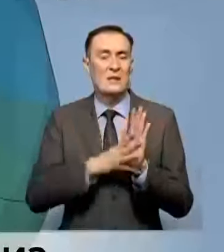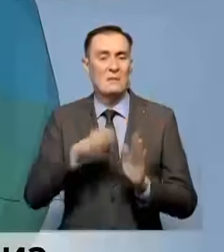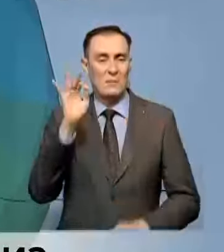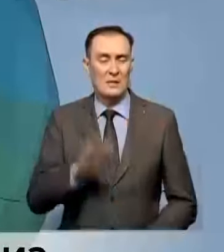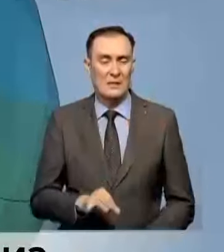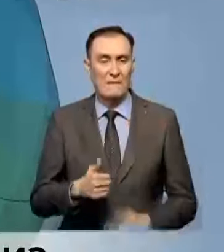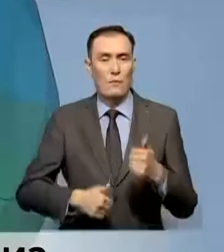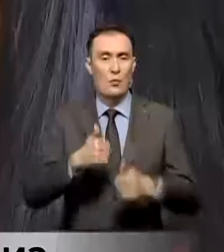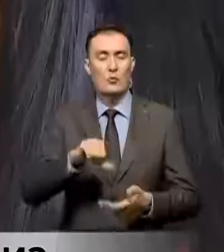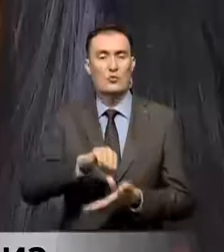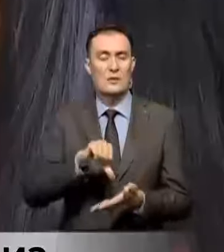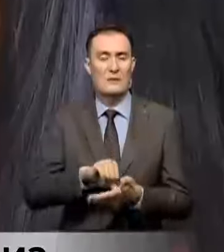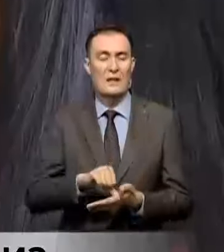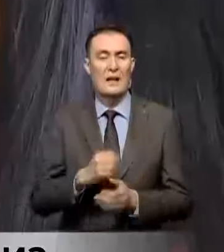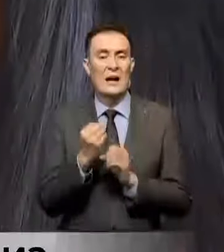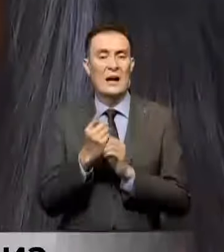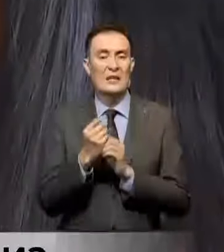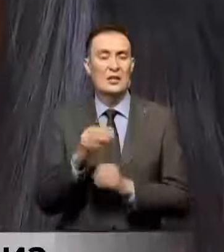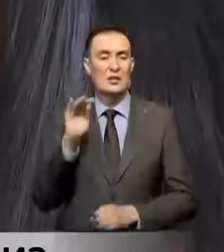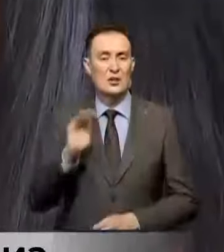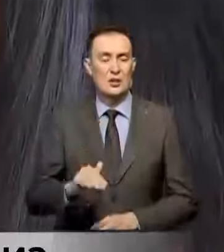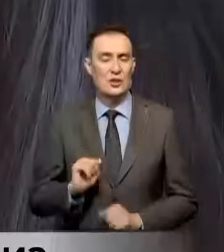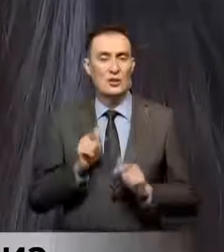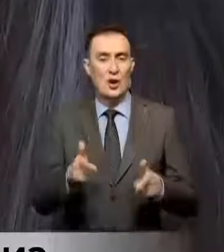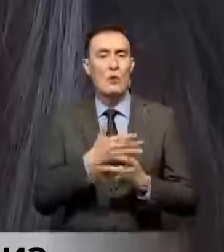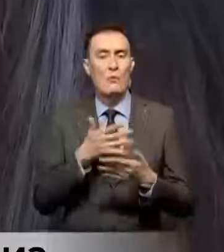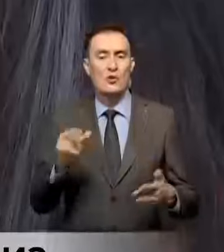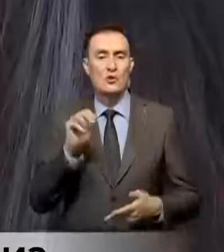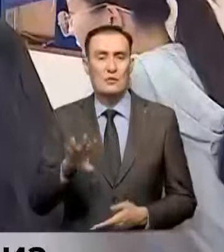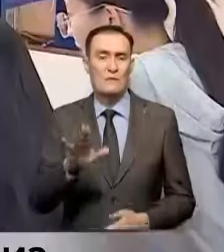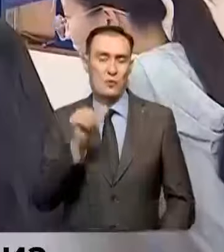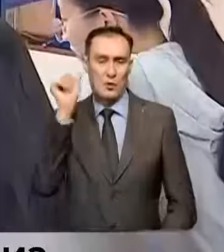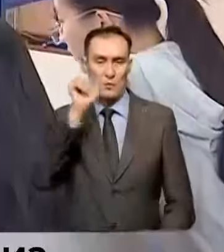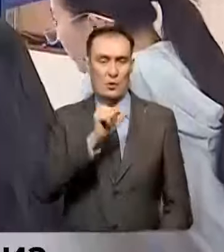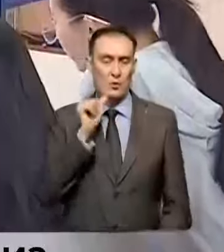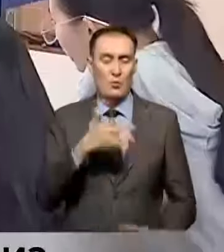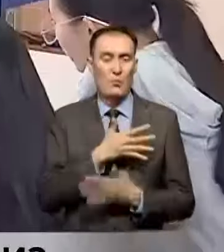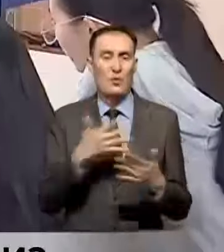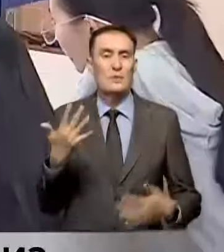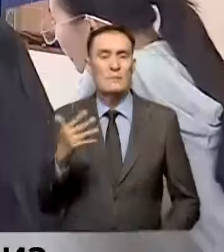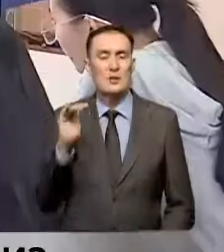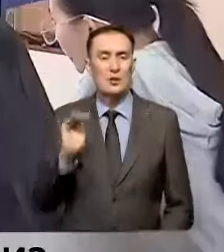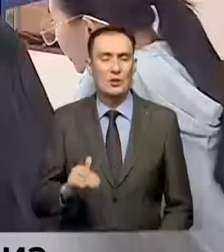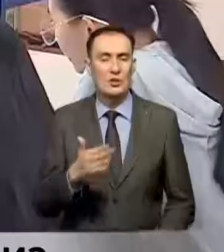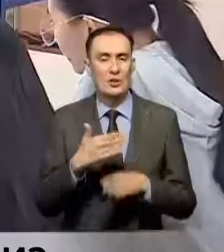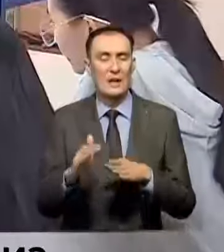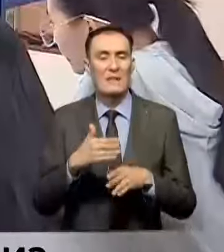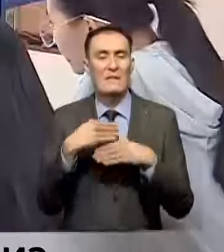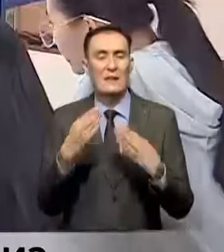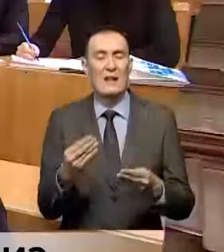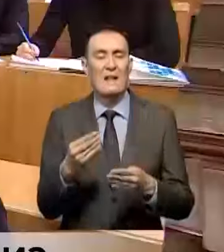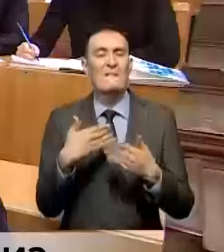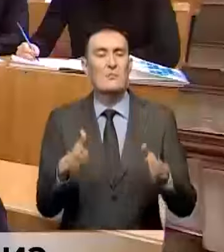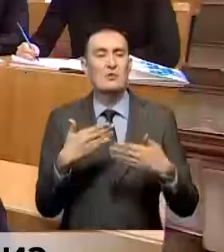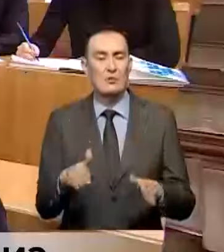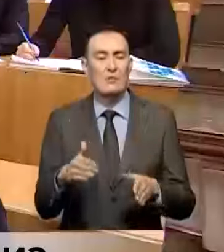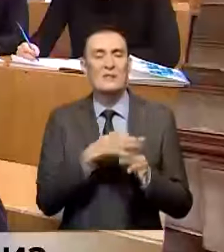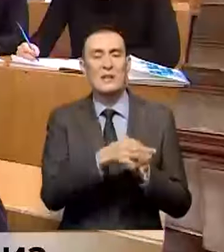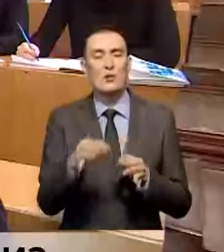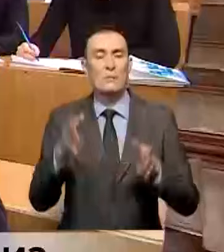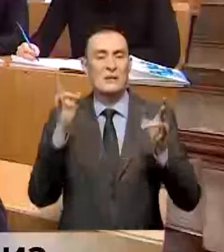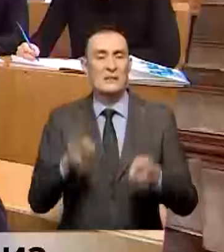99%. В конкурсе участвовало на 11 тысяч абитуриентов, больше в сравнении с прошлым годом. Свыше 5 тысяч грантов выделили для выпускников из